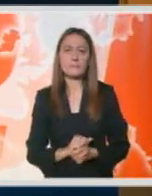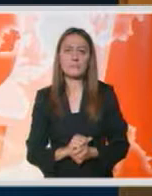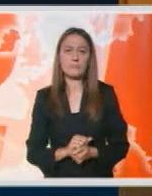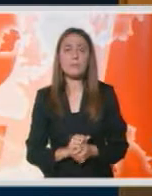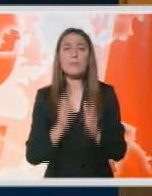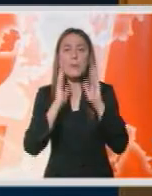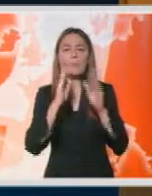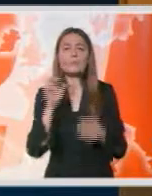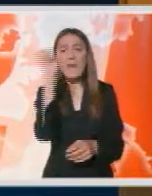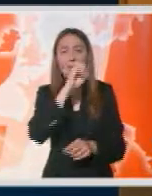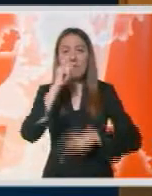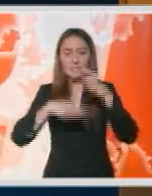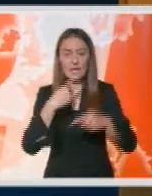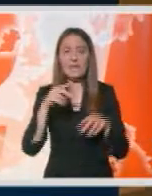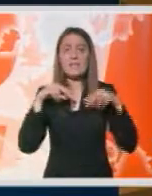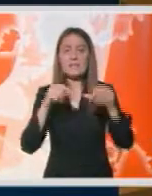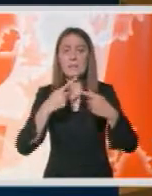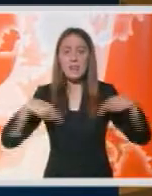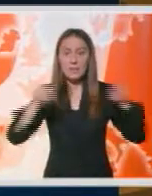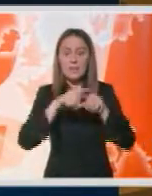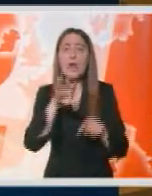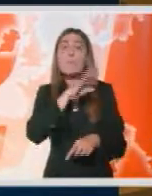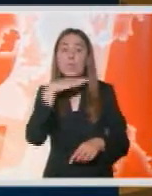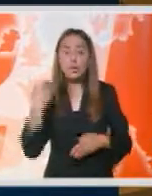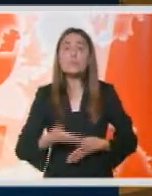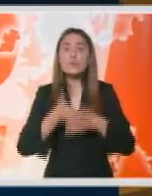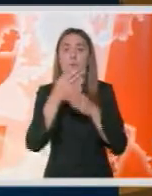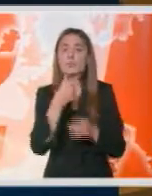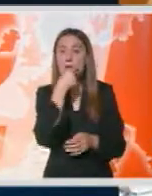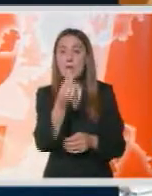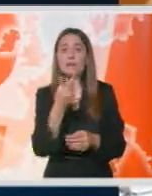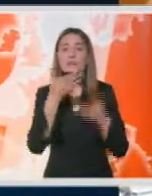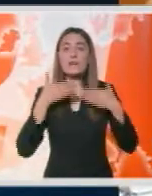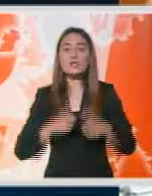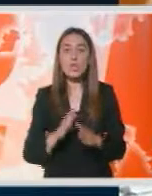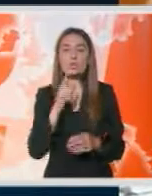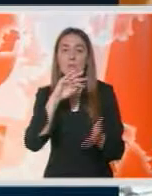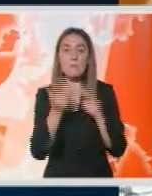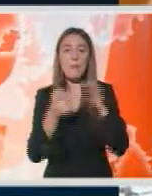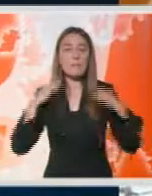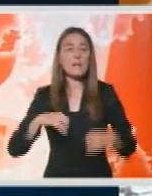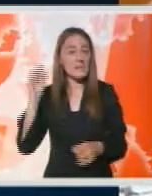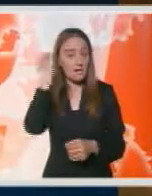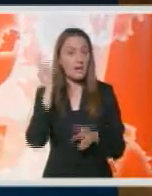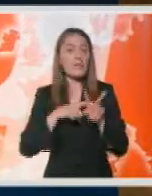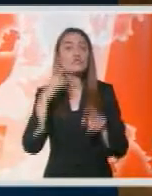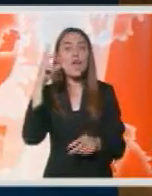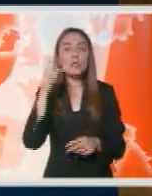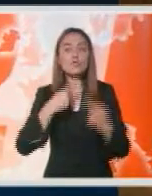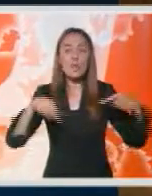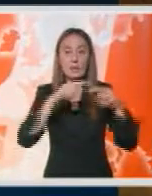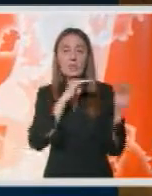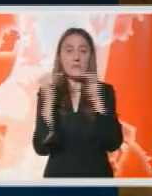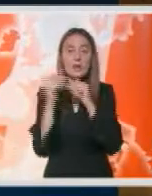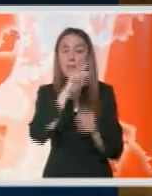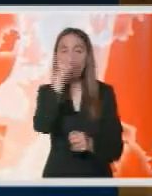Na putu ka evrointegracijama zemljama regiona u mnogome će pomoći jezička srodnost. Potpredsjednik vlade Božidar Đelić regionalnu saradnju